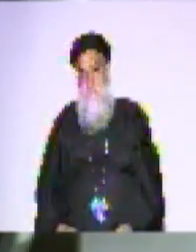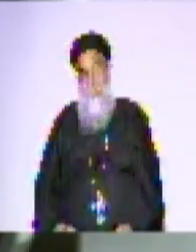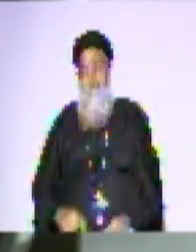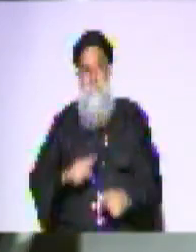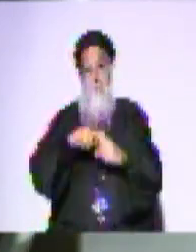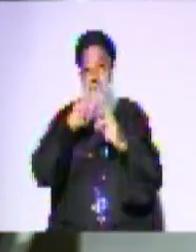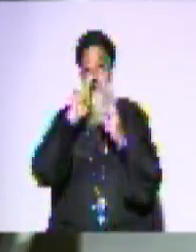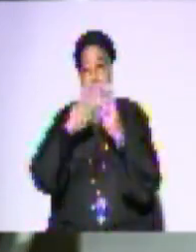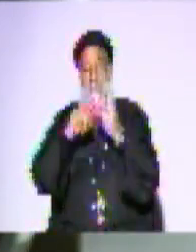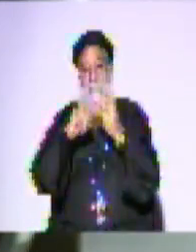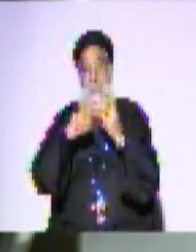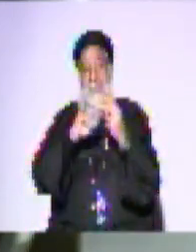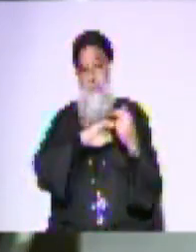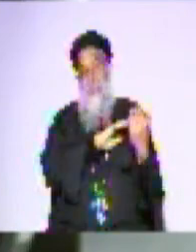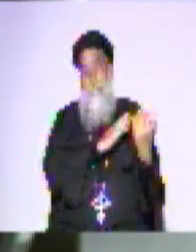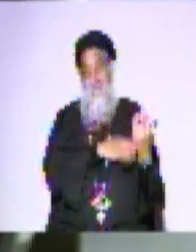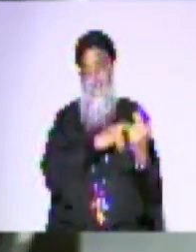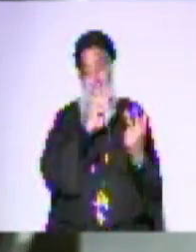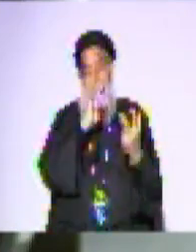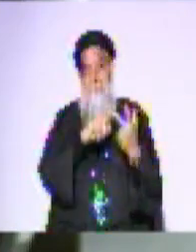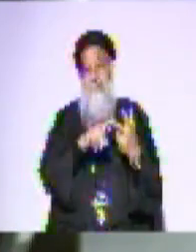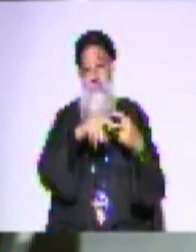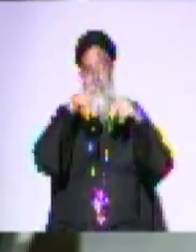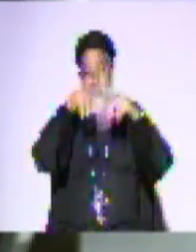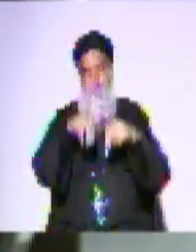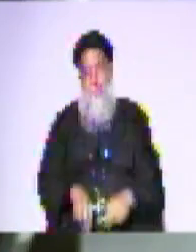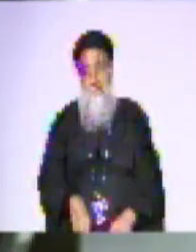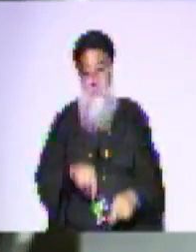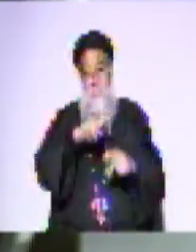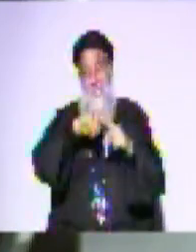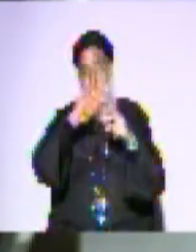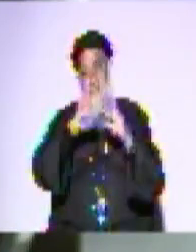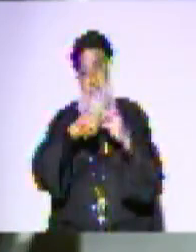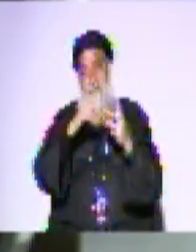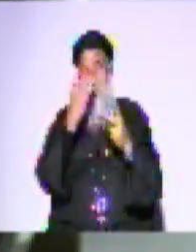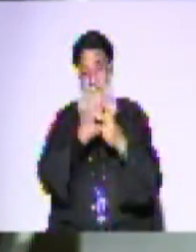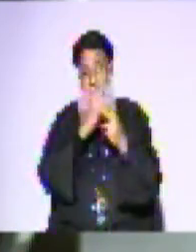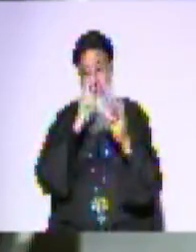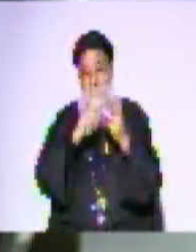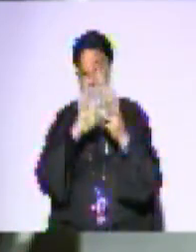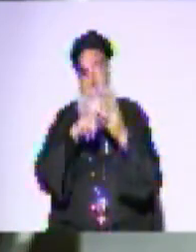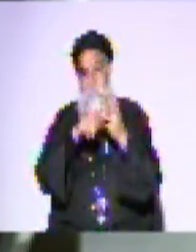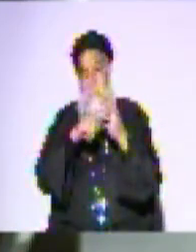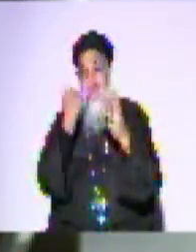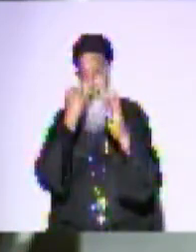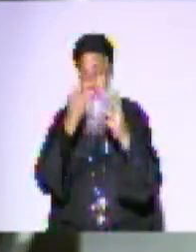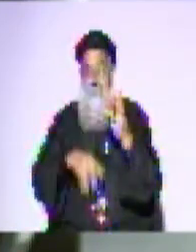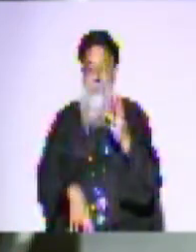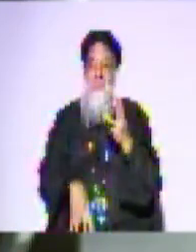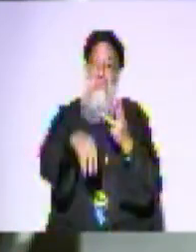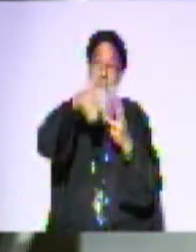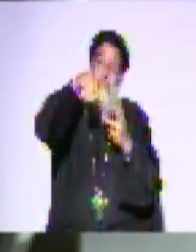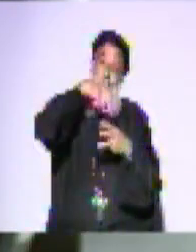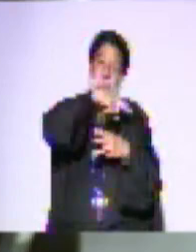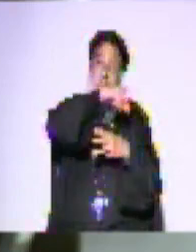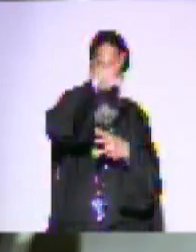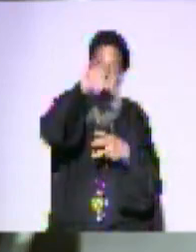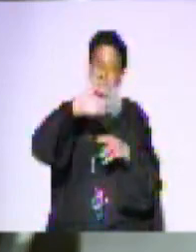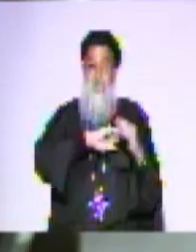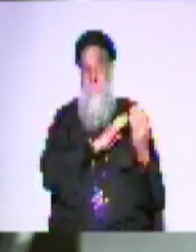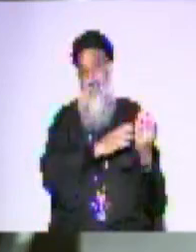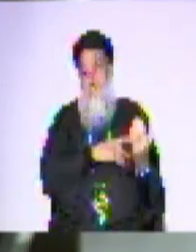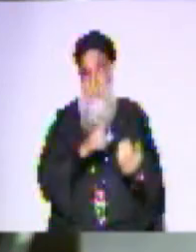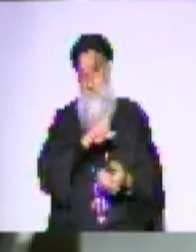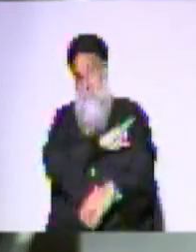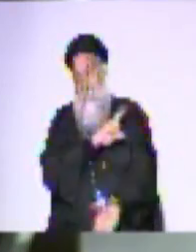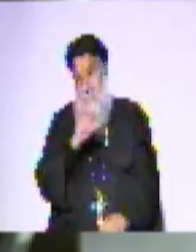الإيمان يفيد مع المعمودية، من آمن واعتمد. أيوة. خلص. أيوة. ومن لم يؤمن طبعا ما اعتمدش،